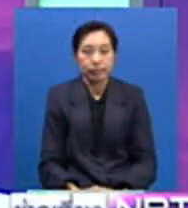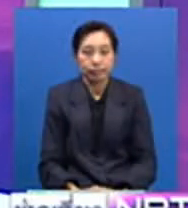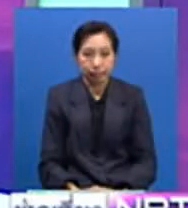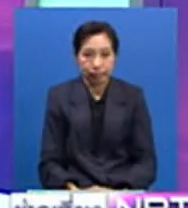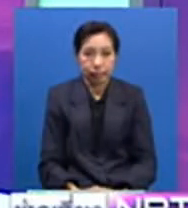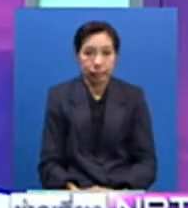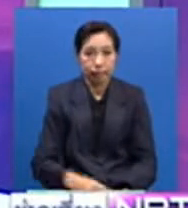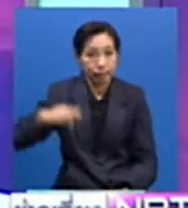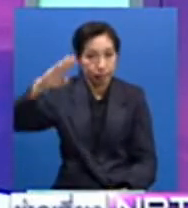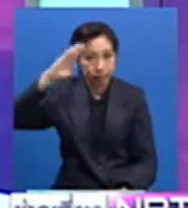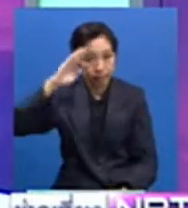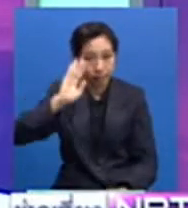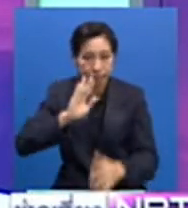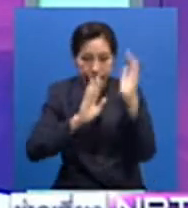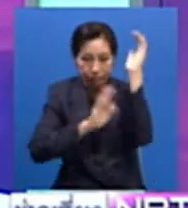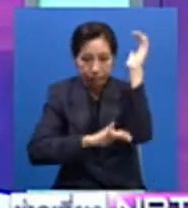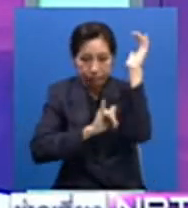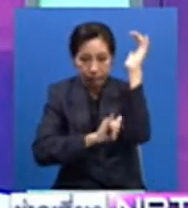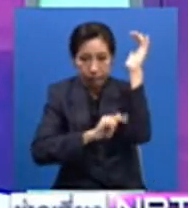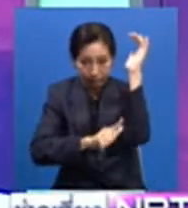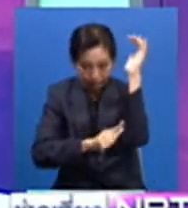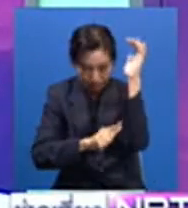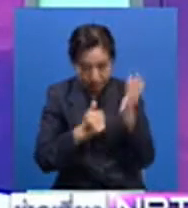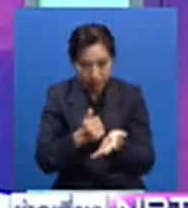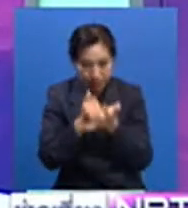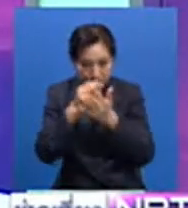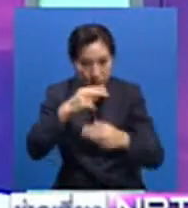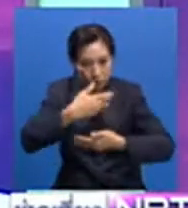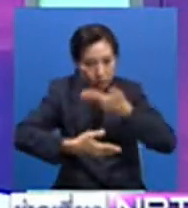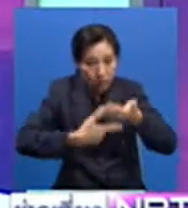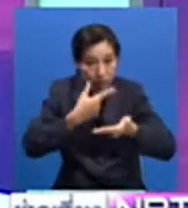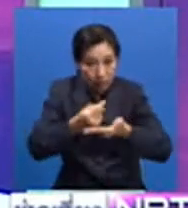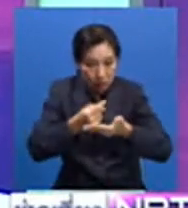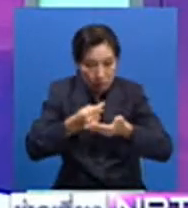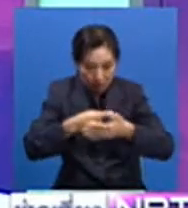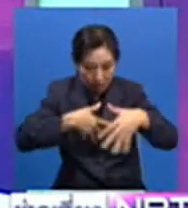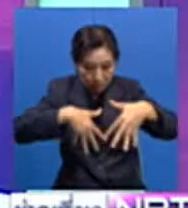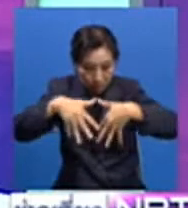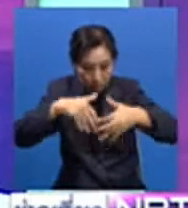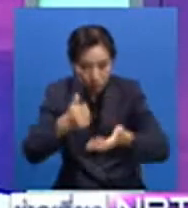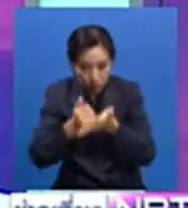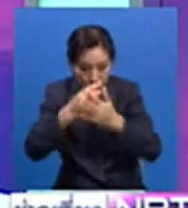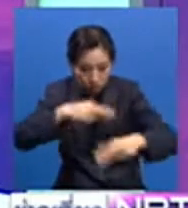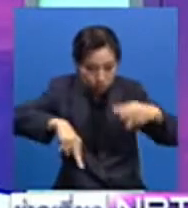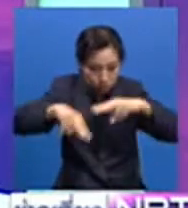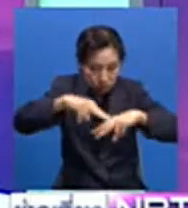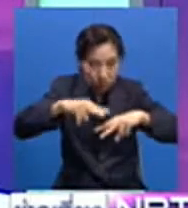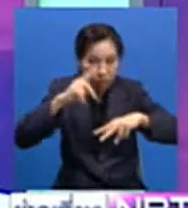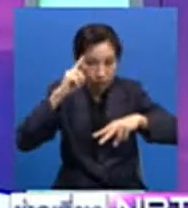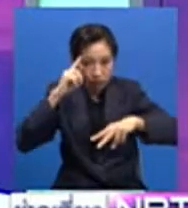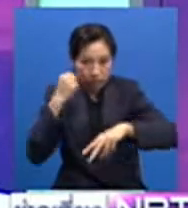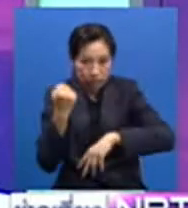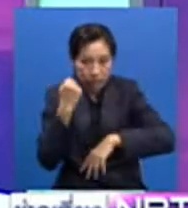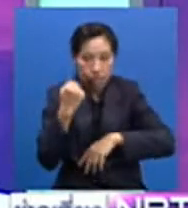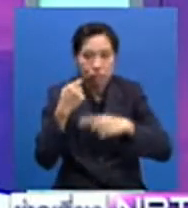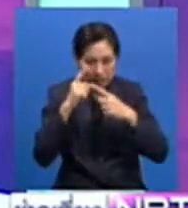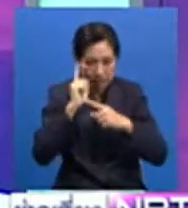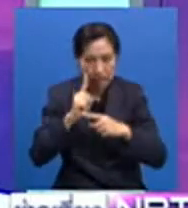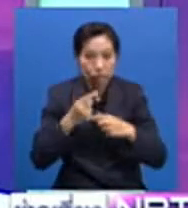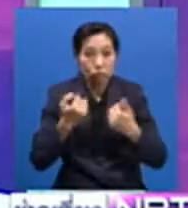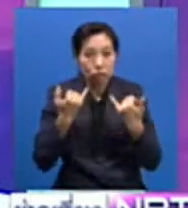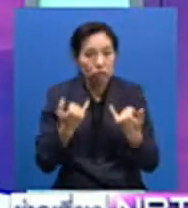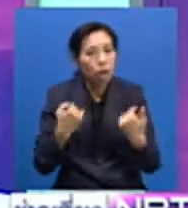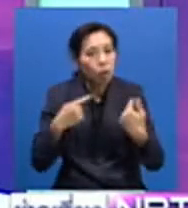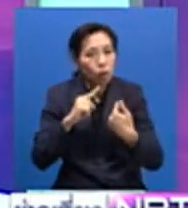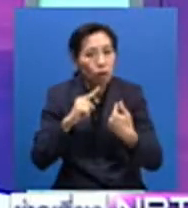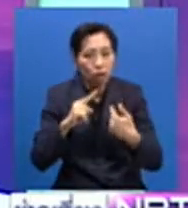ทหารยะลาดูแลความปลอดภัยประชาชนภายในตลาดสดอย่างเข้มงวดนะคะแม้ว่าบรรยากาศจะเงียบเหงาเนื่องจากชาวไทยมุสลิมหยุด